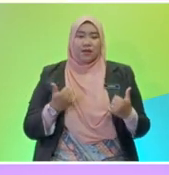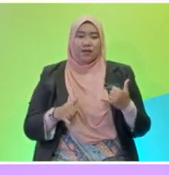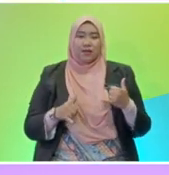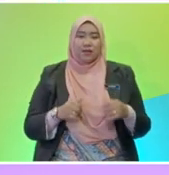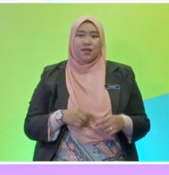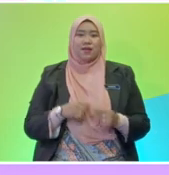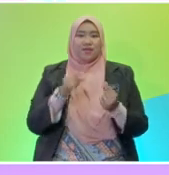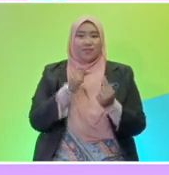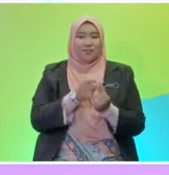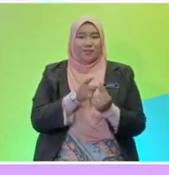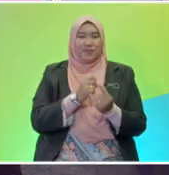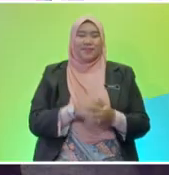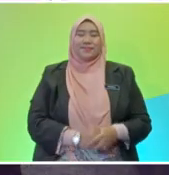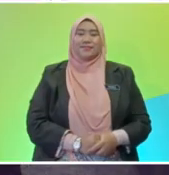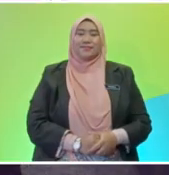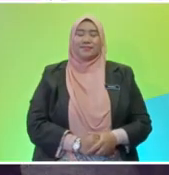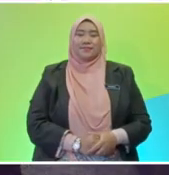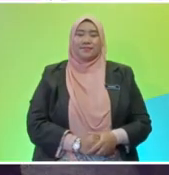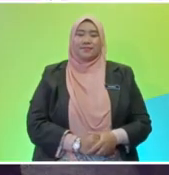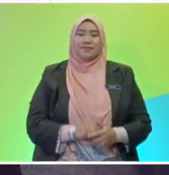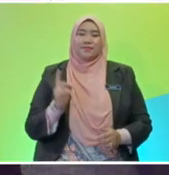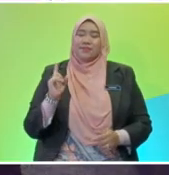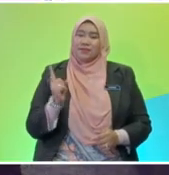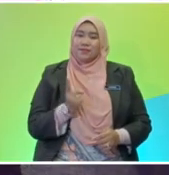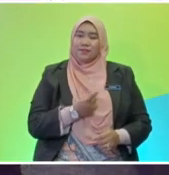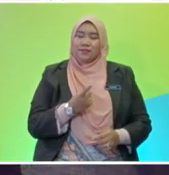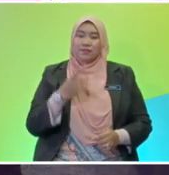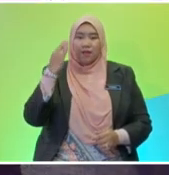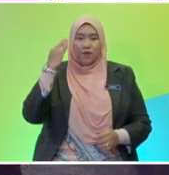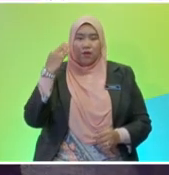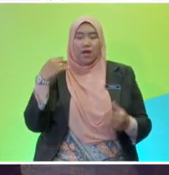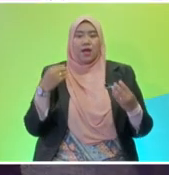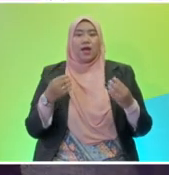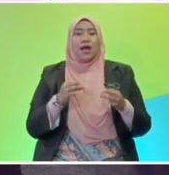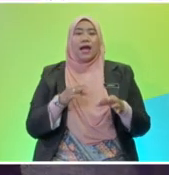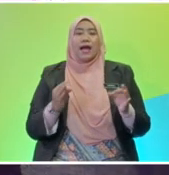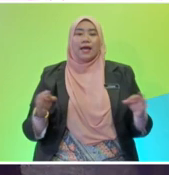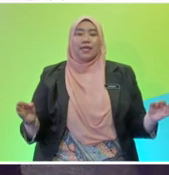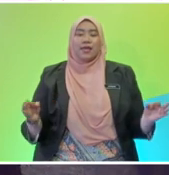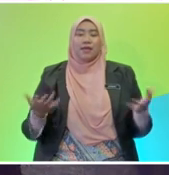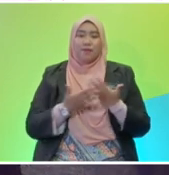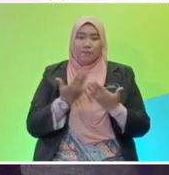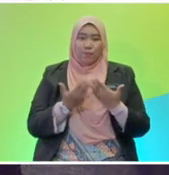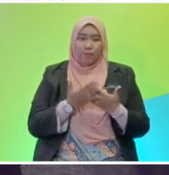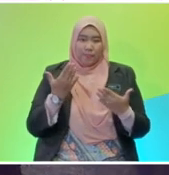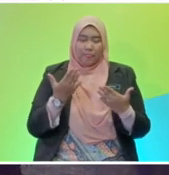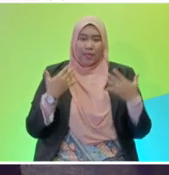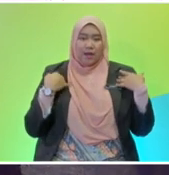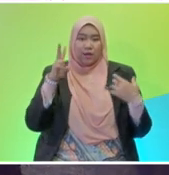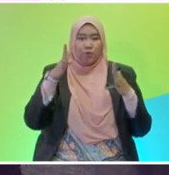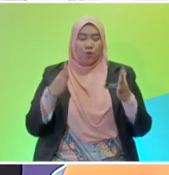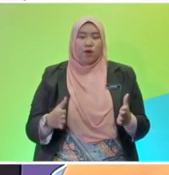gulingnya Oke jadi Sudah tahu Ayah ini sangat mudah dia ada dua orang yaitu Sunny dan Raffi